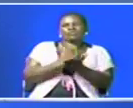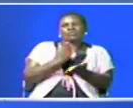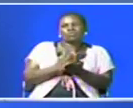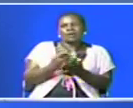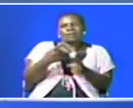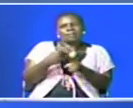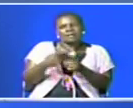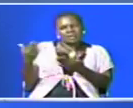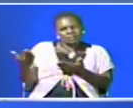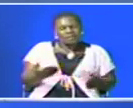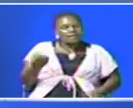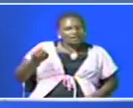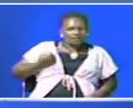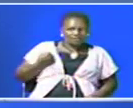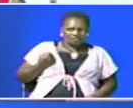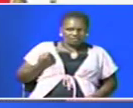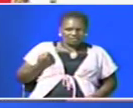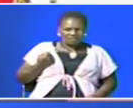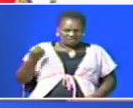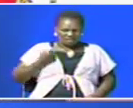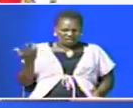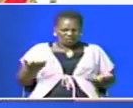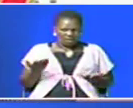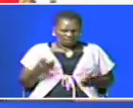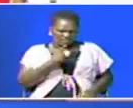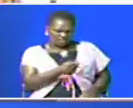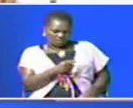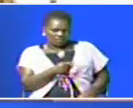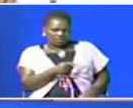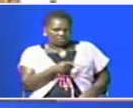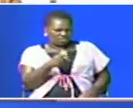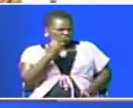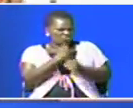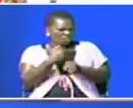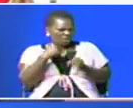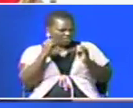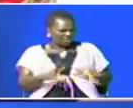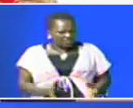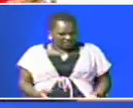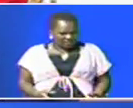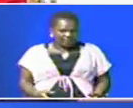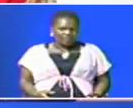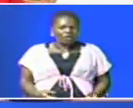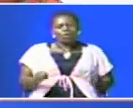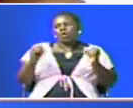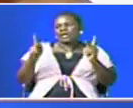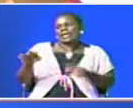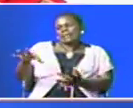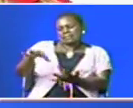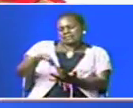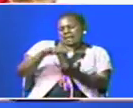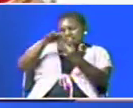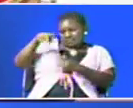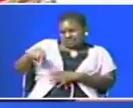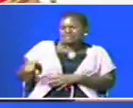mwanangu ninakuletea mke, mama yupo. Yaani huyu mama kosa kazi ya kufanya. Sasa ni sawa, chagueni